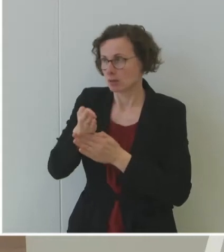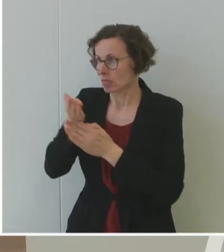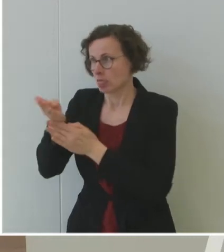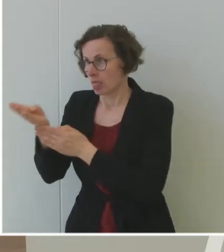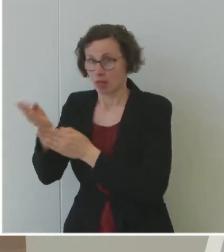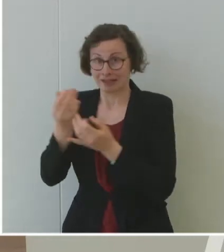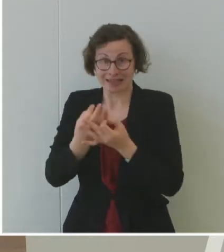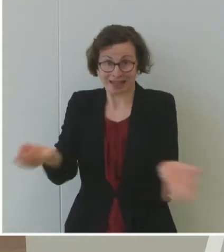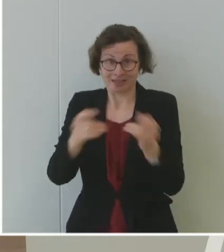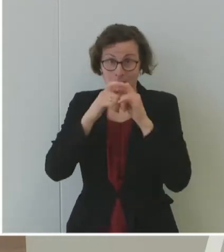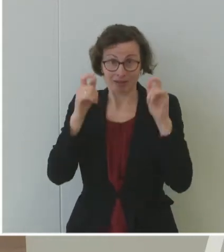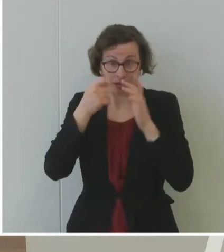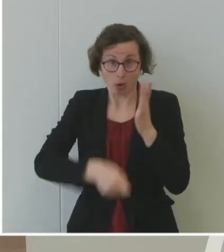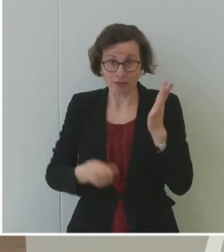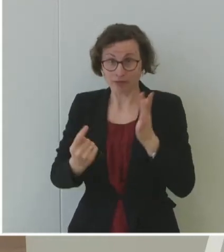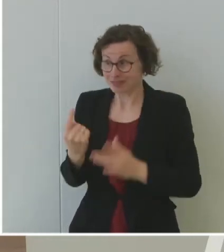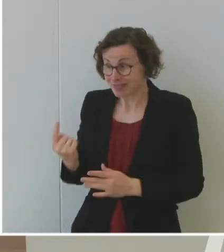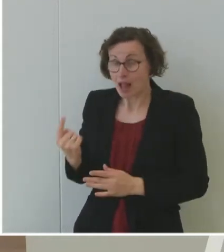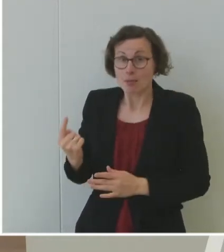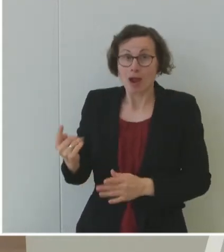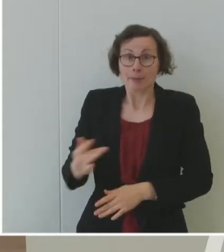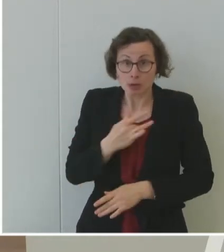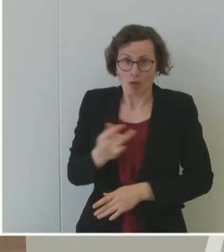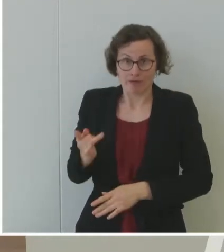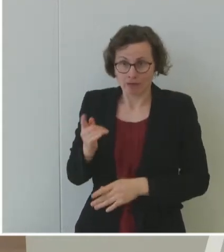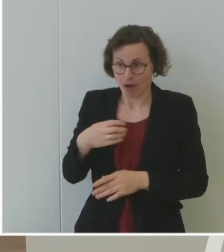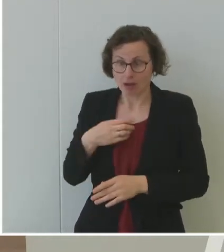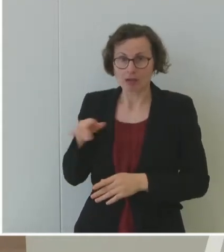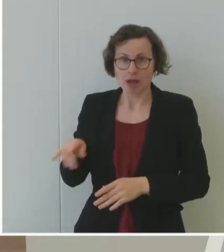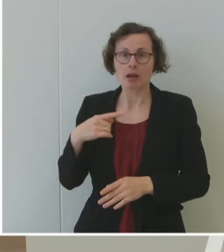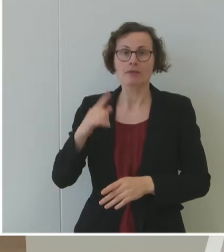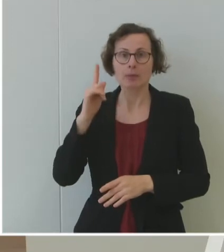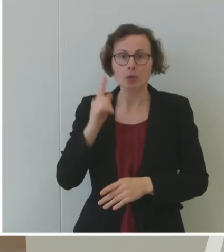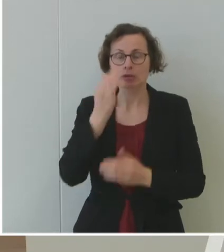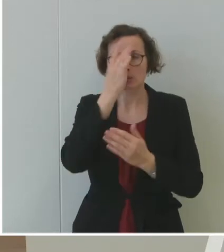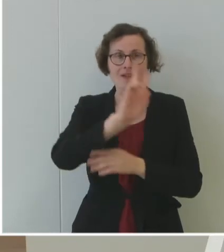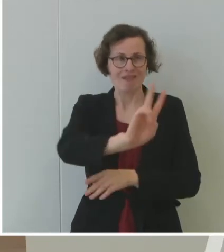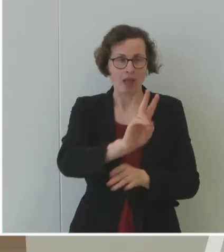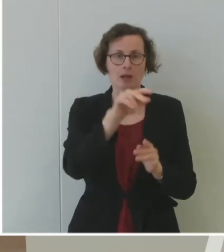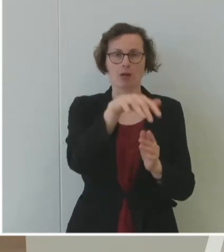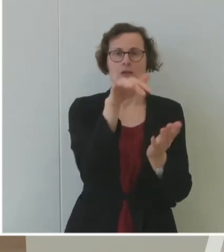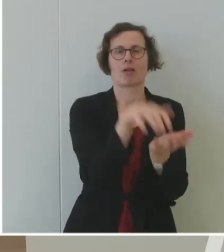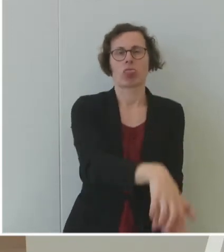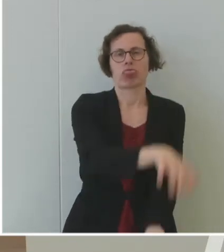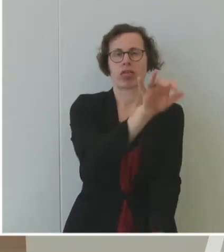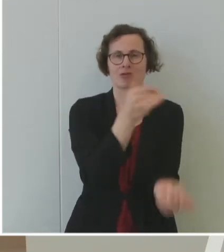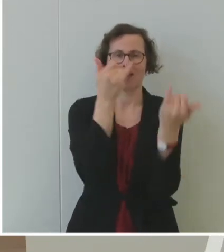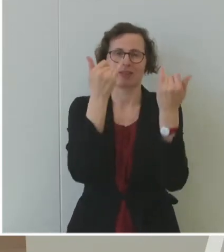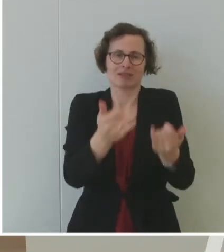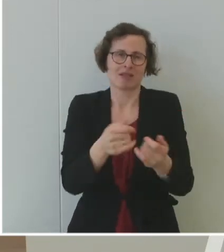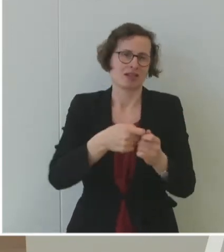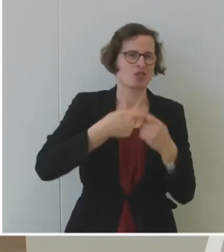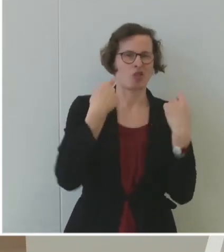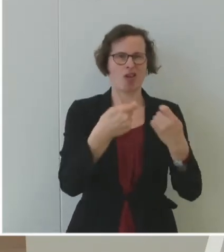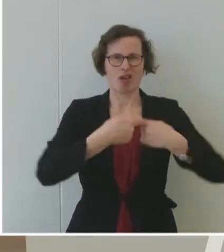eine Maske zu bekommen ist, dann müssen wir endlich darüber reden, sie von jenen zu beschlagnahmen, die meinen, damit jetzt noch den großen Reibach machen